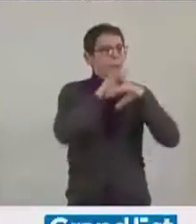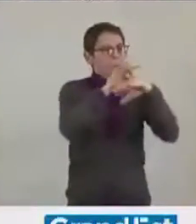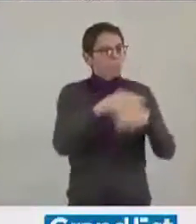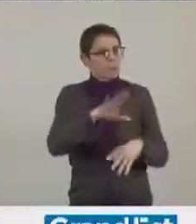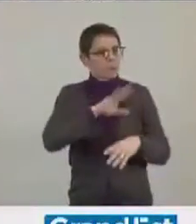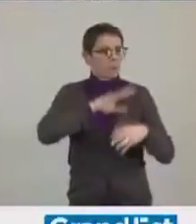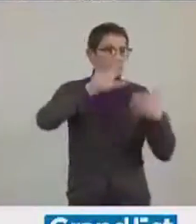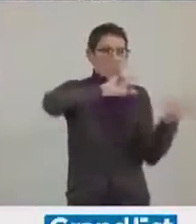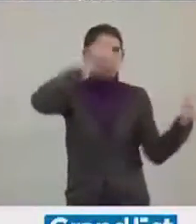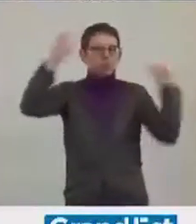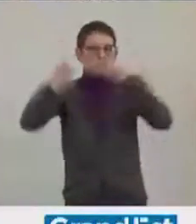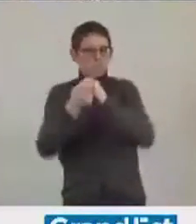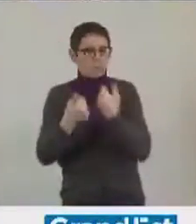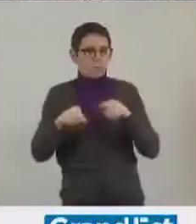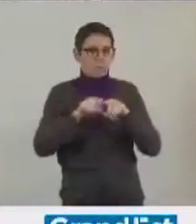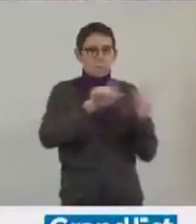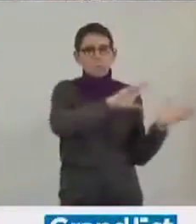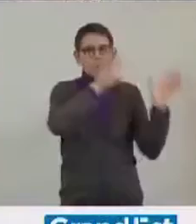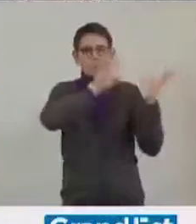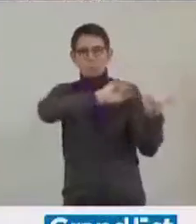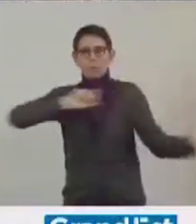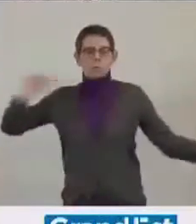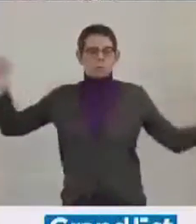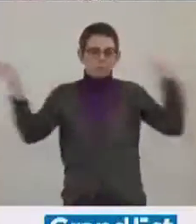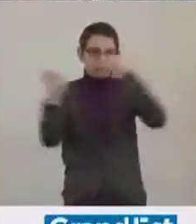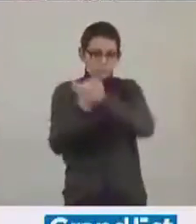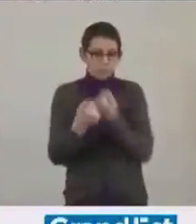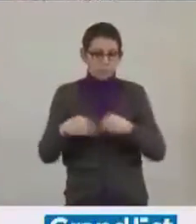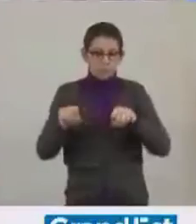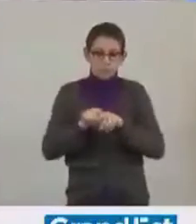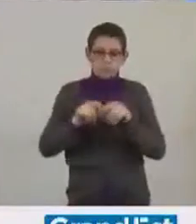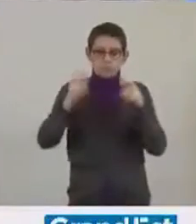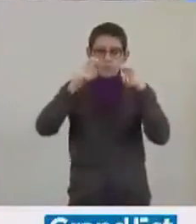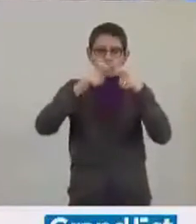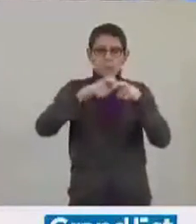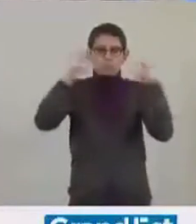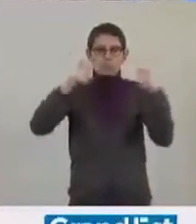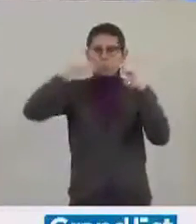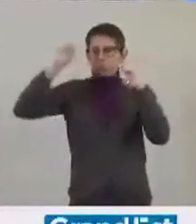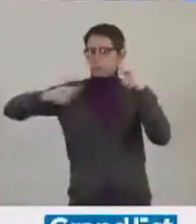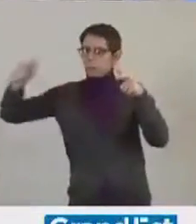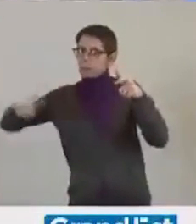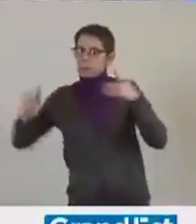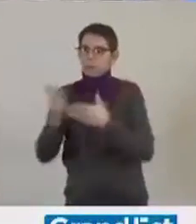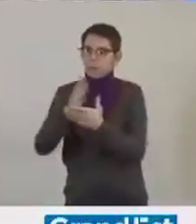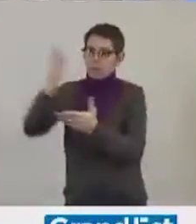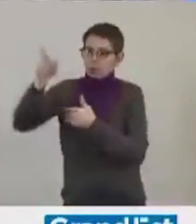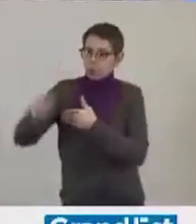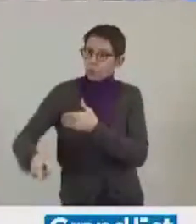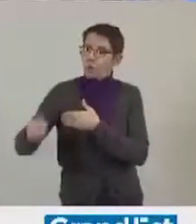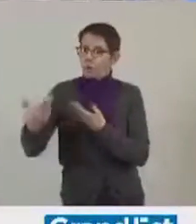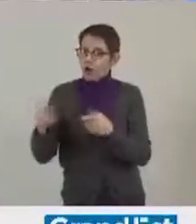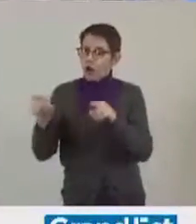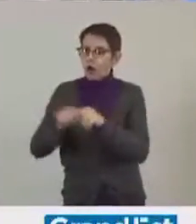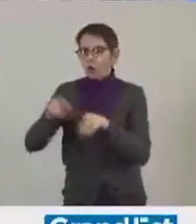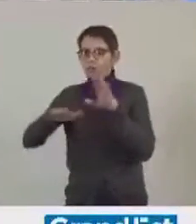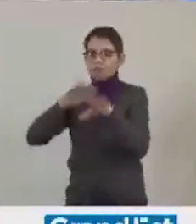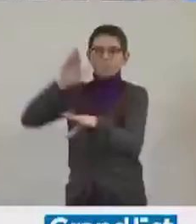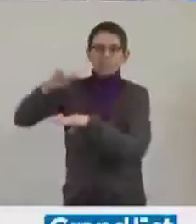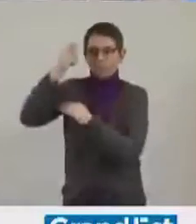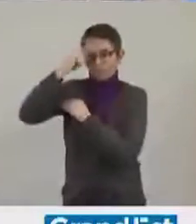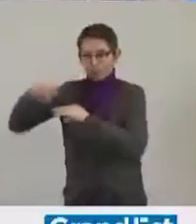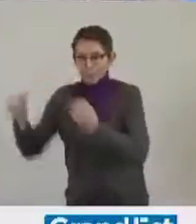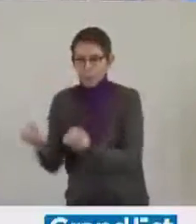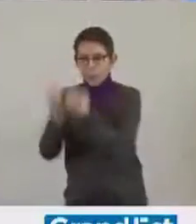et leur mutation, relever le défi de l'usine du futur, véritable levier pour la croissance et l'emploi, intensifier les synergies